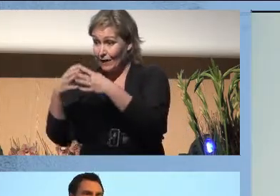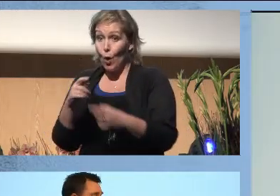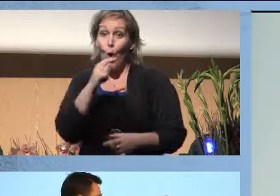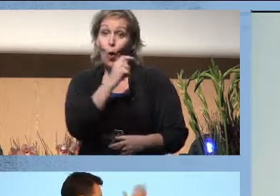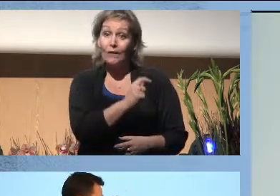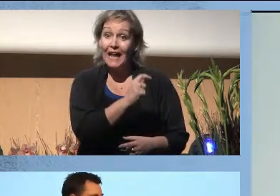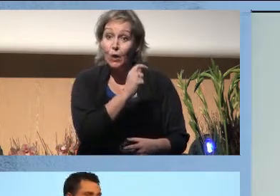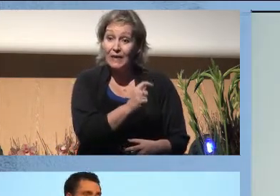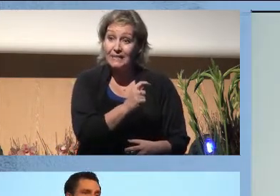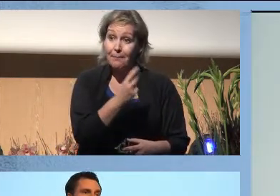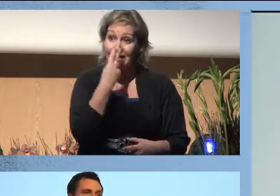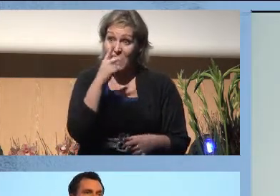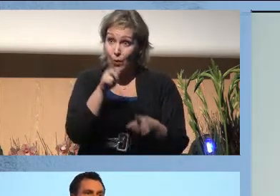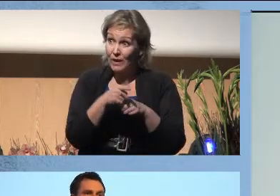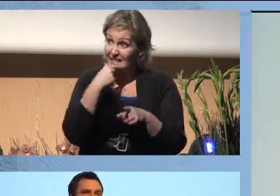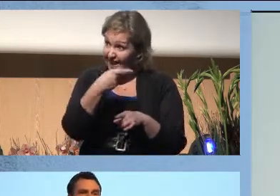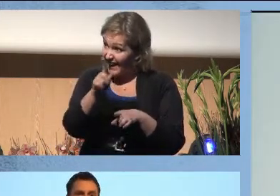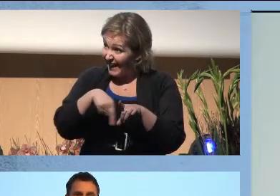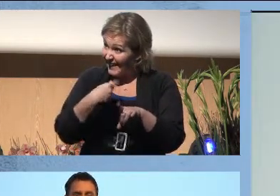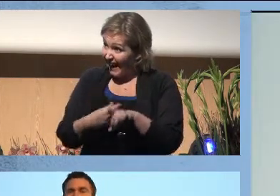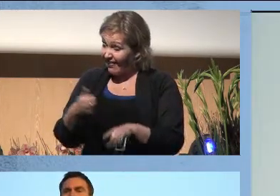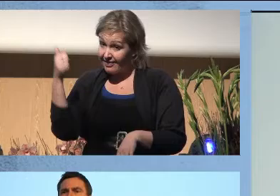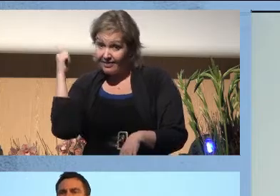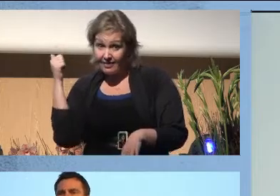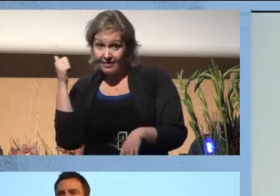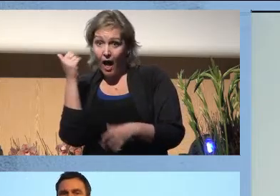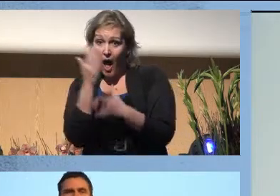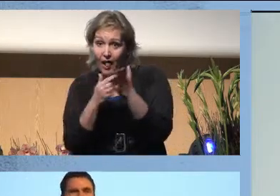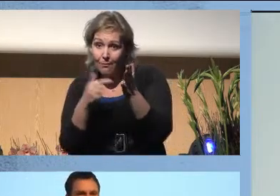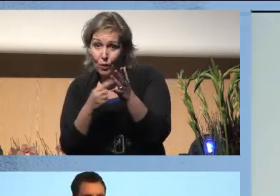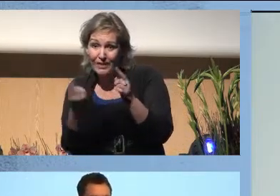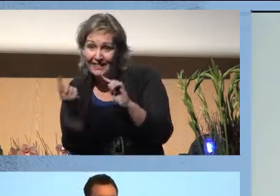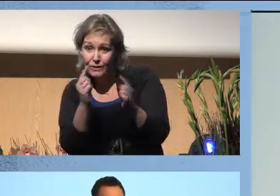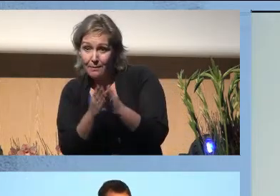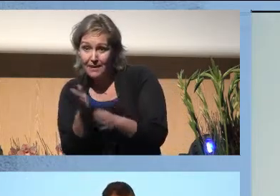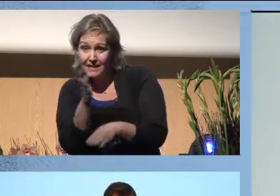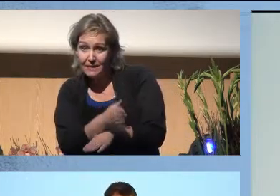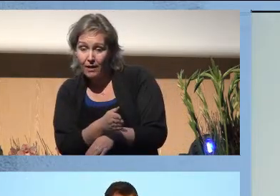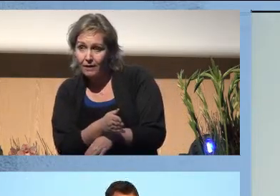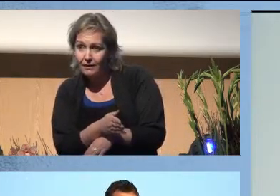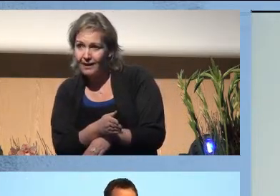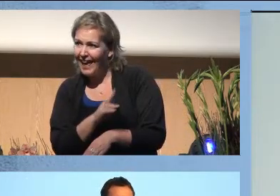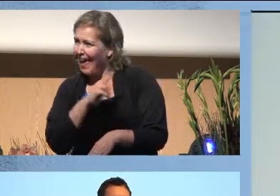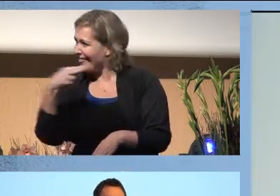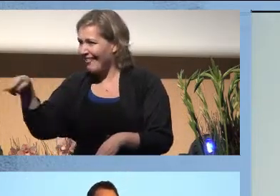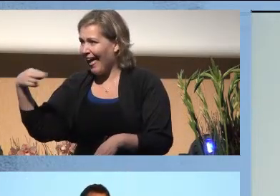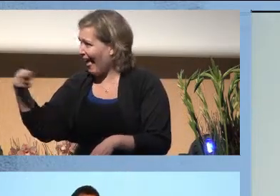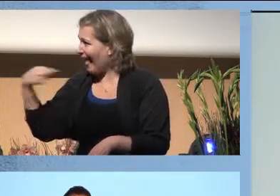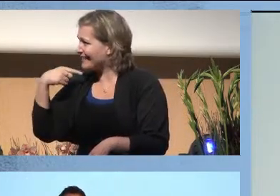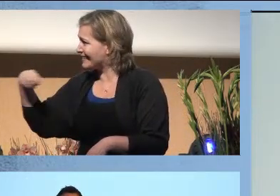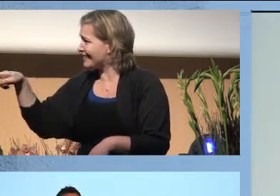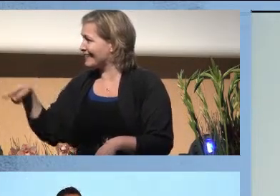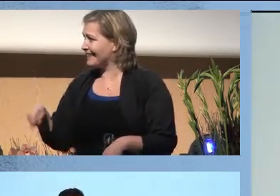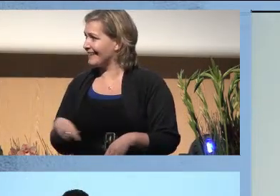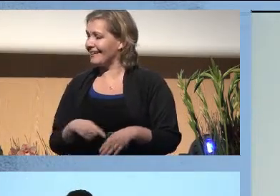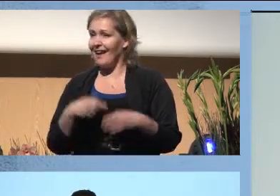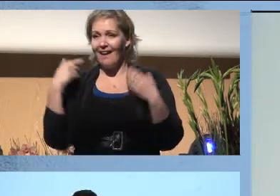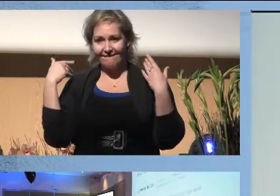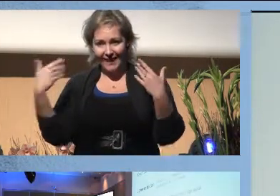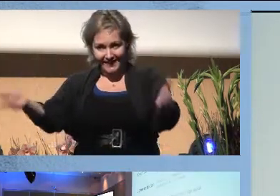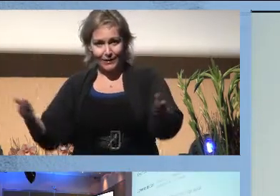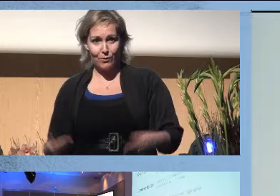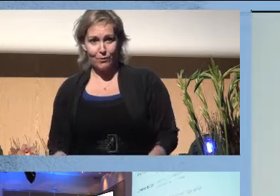taylorism? Ser det ut? Känner ni igen detta? En halv minut bara. Nej, du skakar på huvudet.